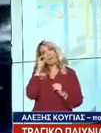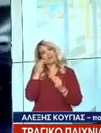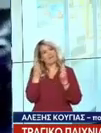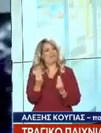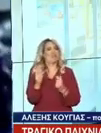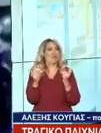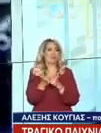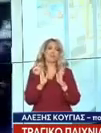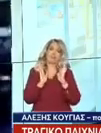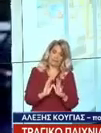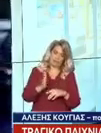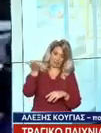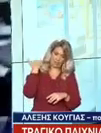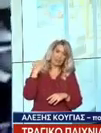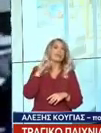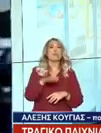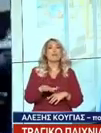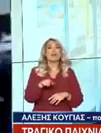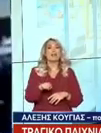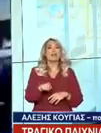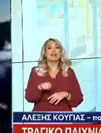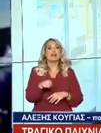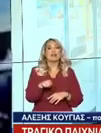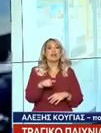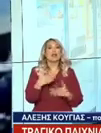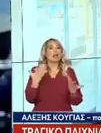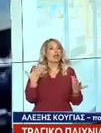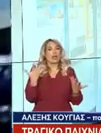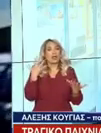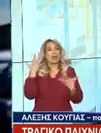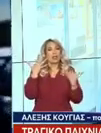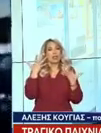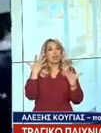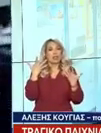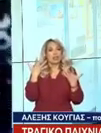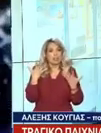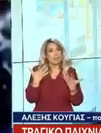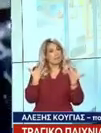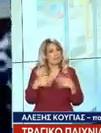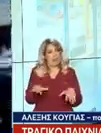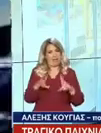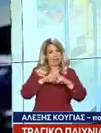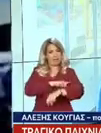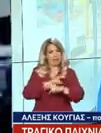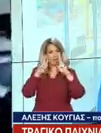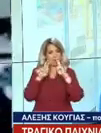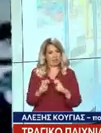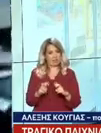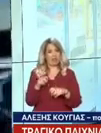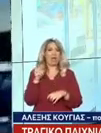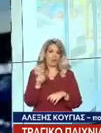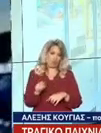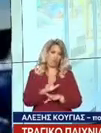σημείο, αυτό το συγκεκριμένο παιδί, είχε χάσει την αίσθηση. Διαπιστώθηκε και ιατροδικαστικά αυτό, και αυτό έπαιξε πολύ